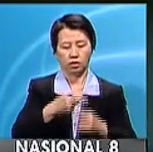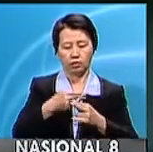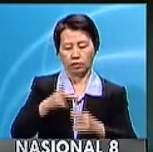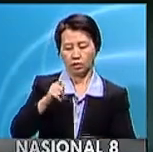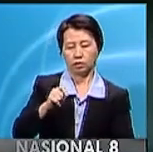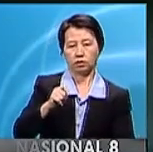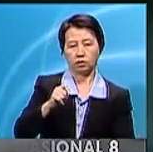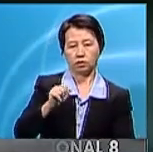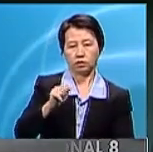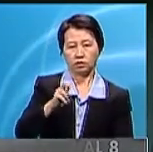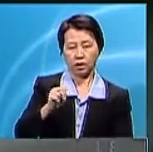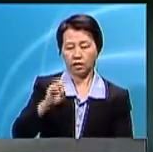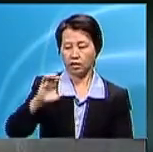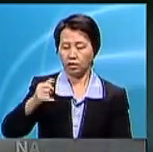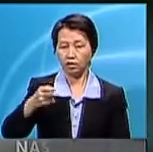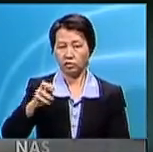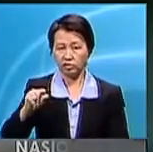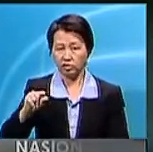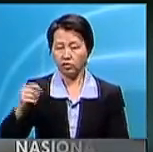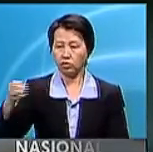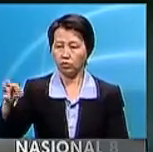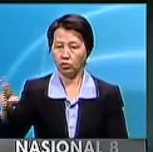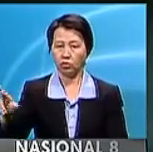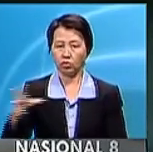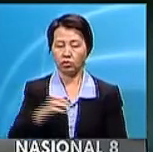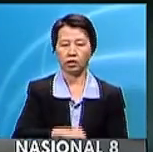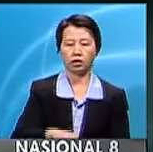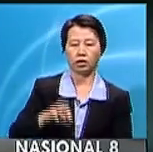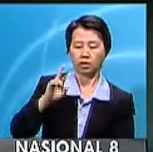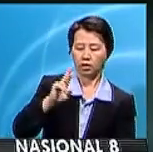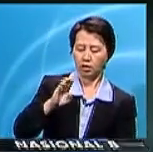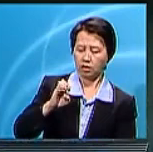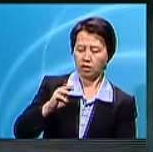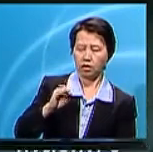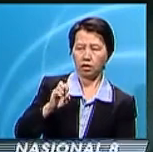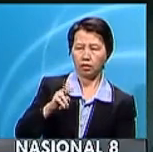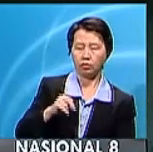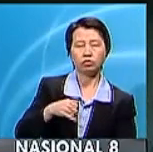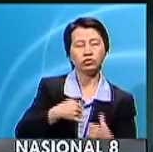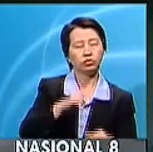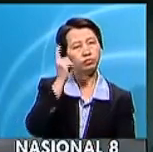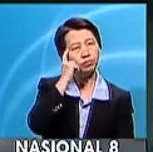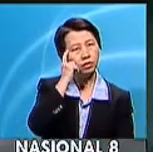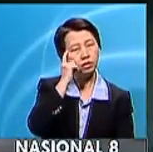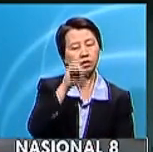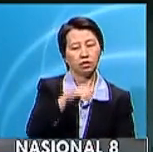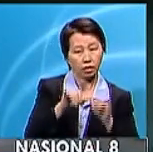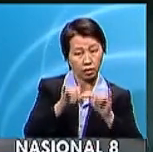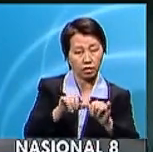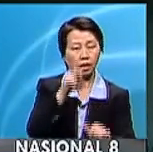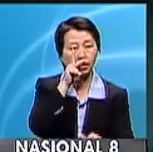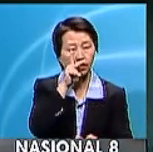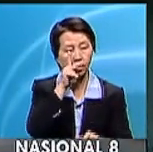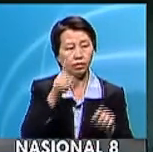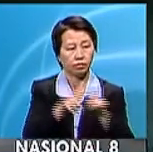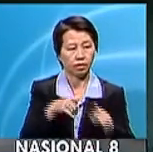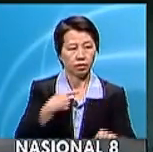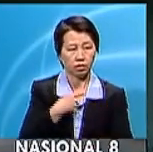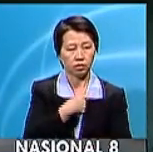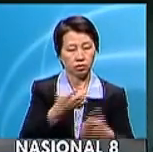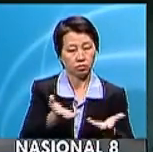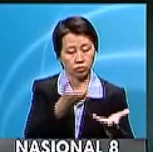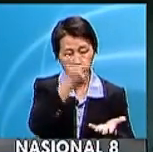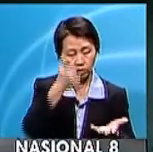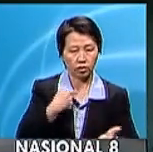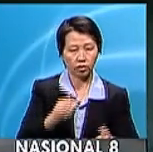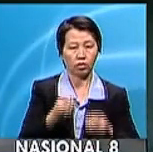dan Ramon masih lagi berfikir untuk sama ada untuk kekal dengan Kedah sebagai kita offer